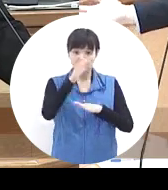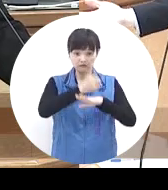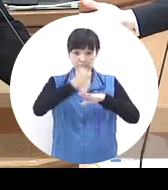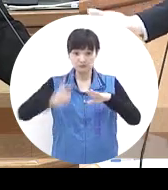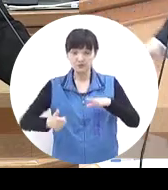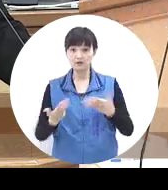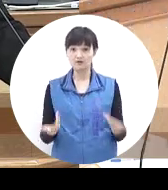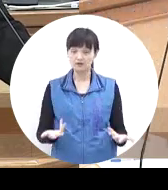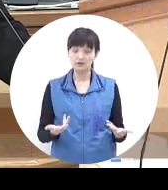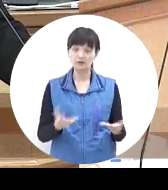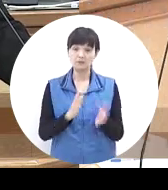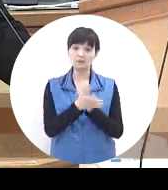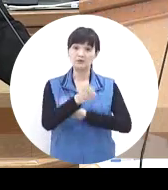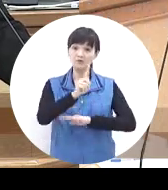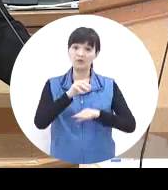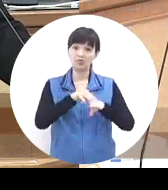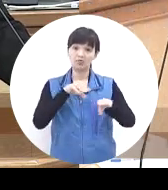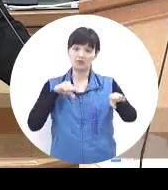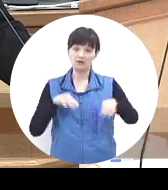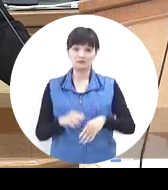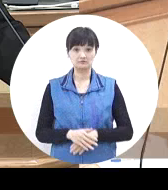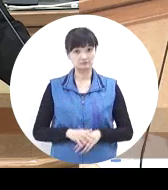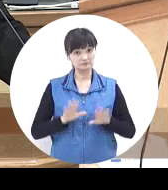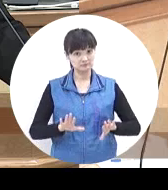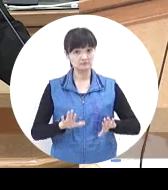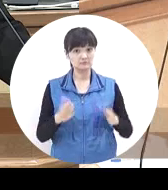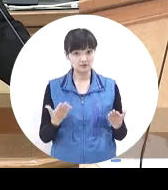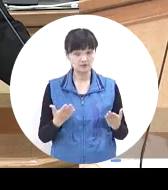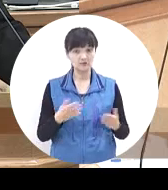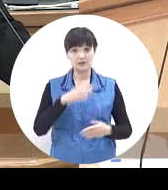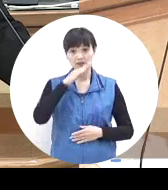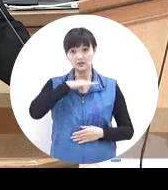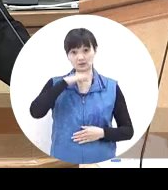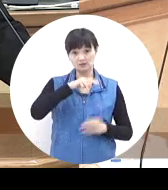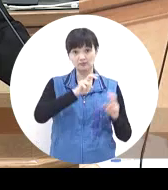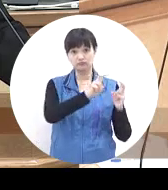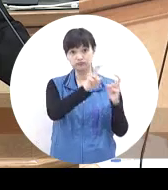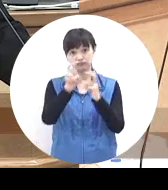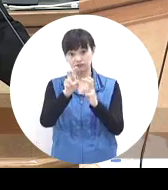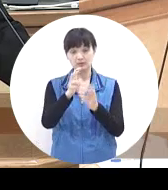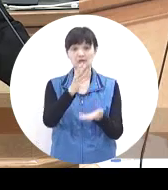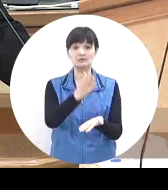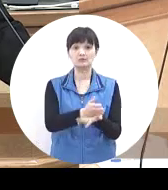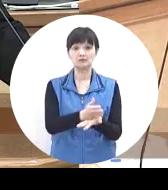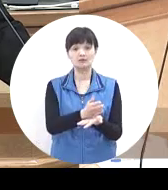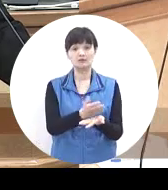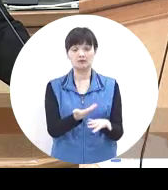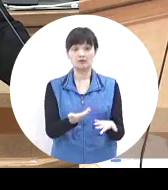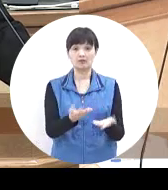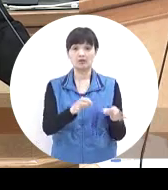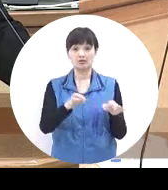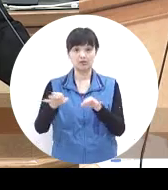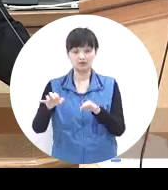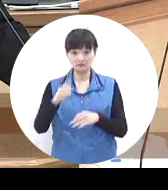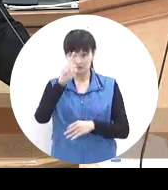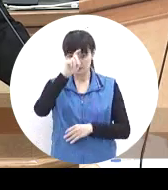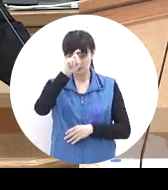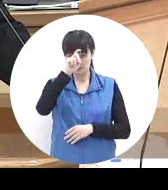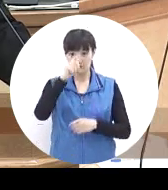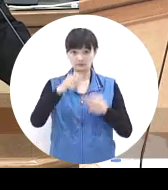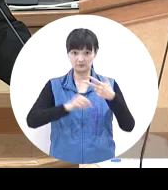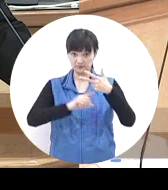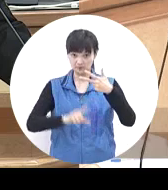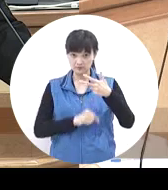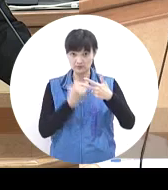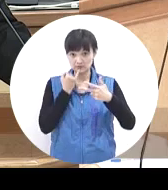说三环六线目前汐止捷运目前还是在停滞中，希望七月可以送综合规划，对吧？